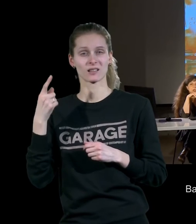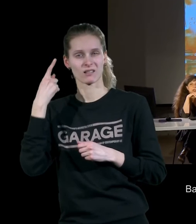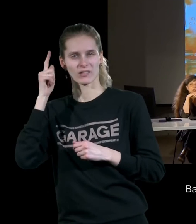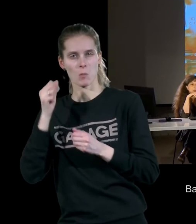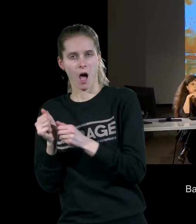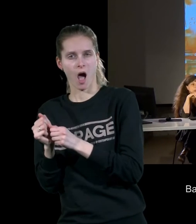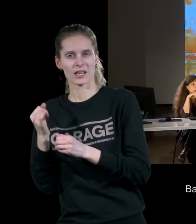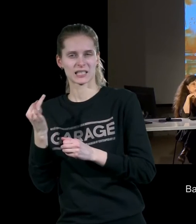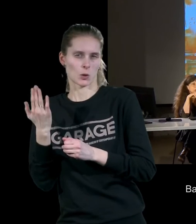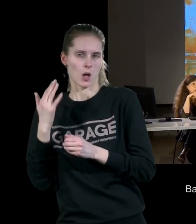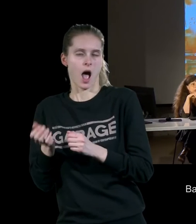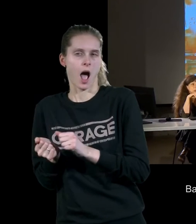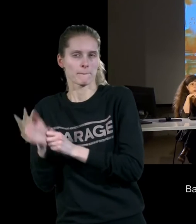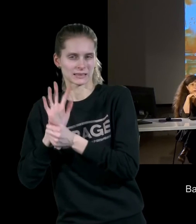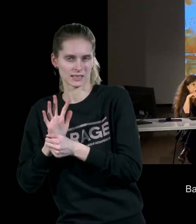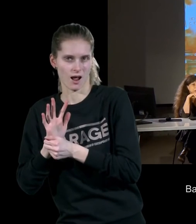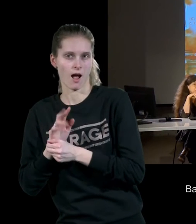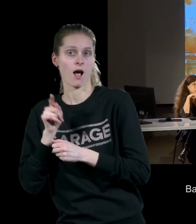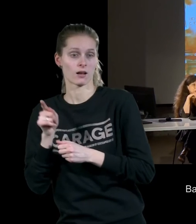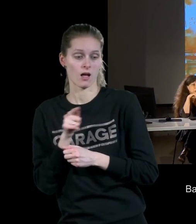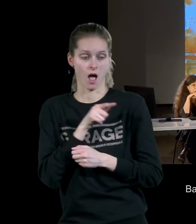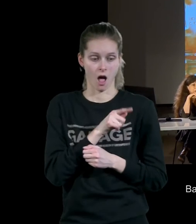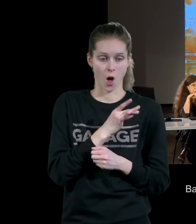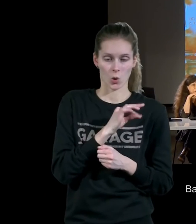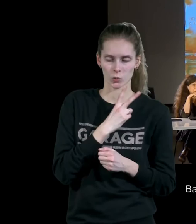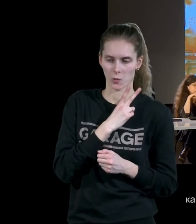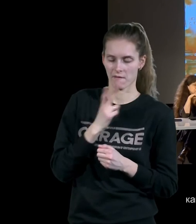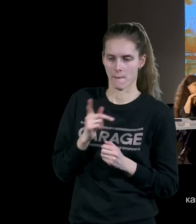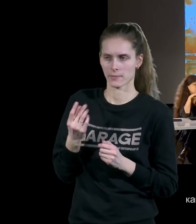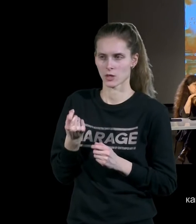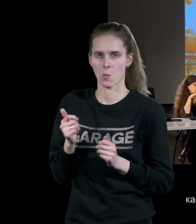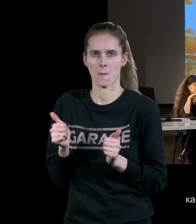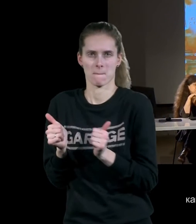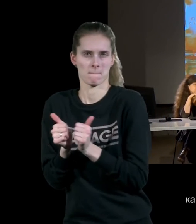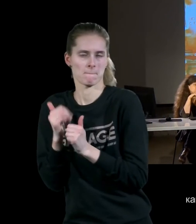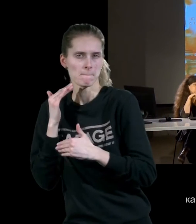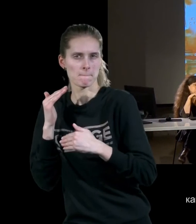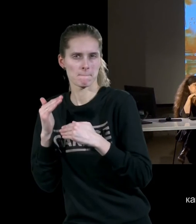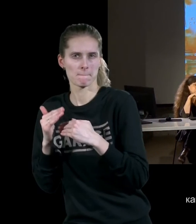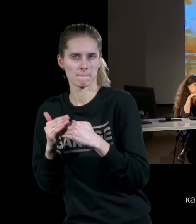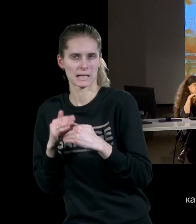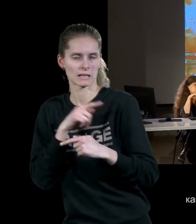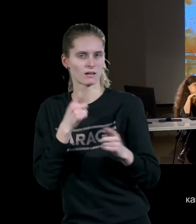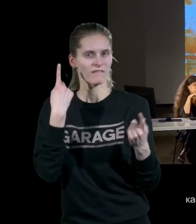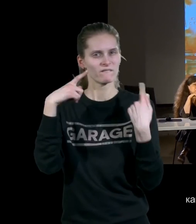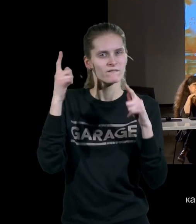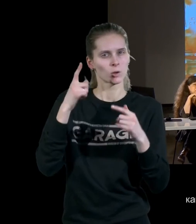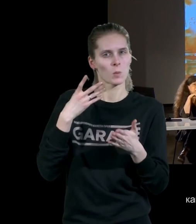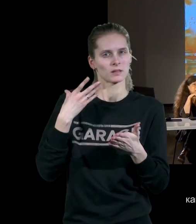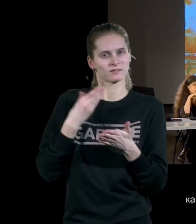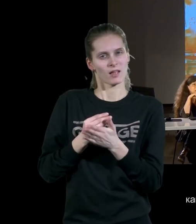в своей книжке о духовном искусстве, которая была переведена, которую Ротко, скорее всего, читал, разрабатывал свою систему, как